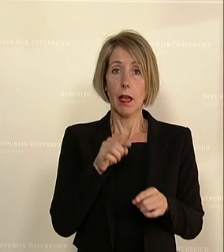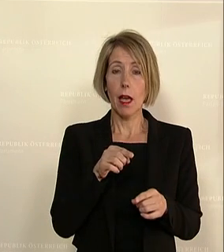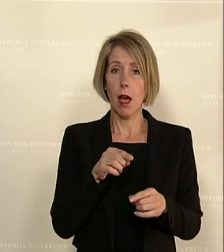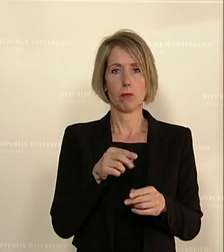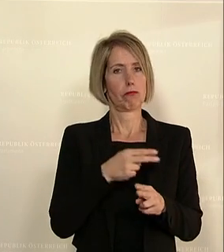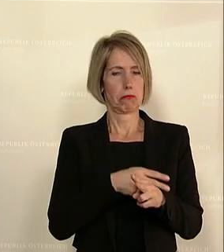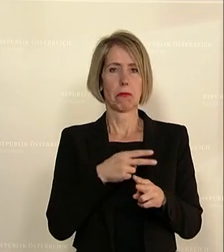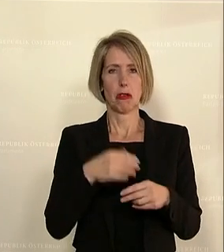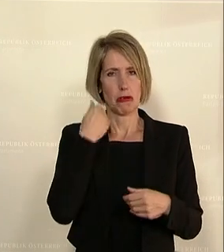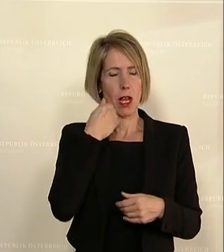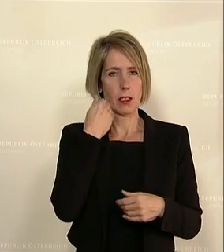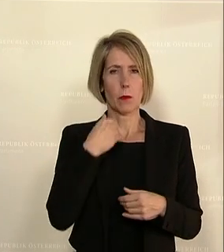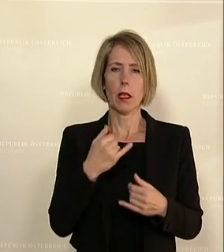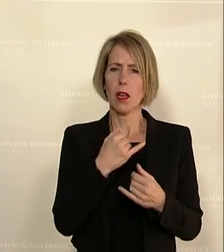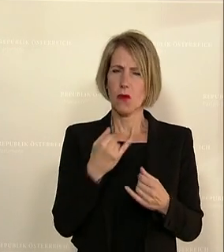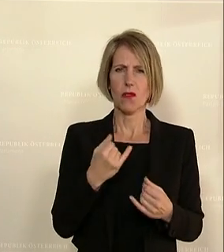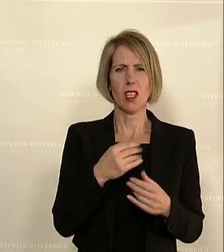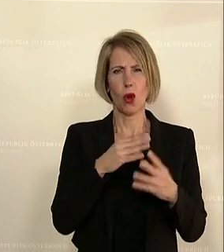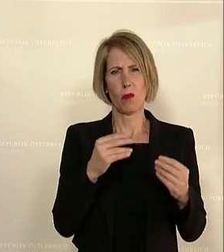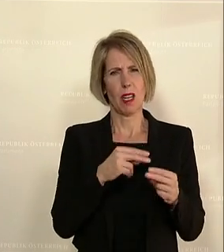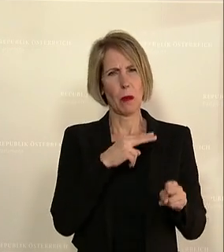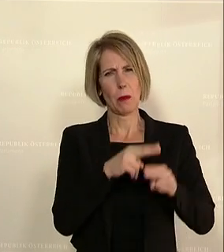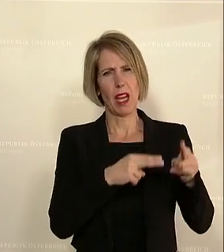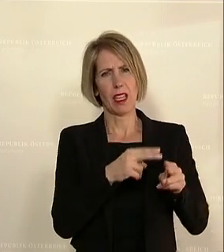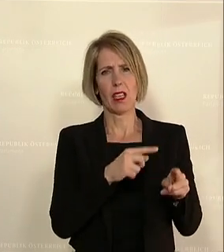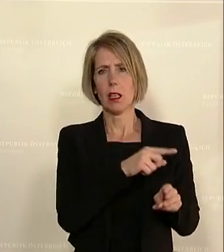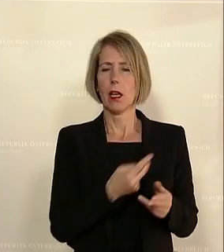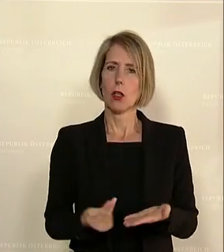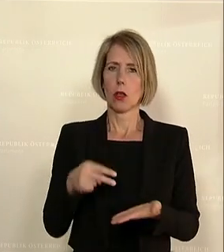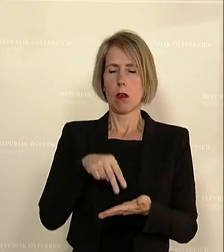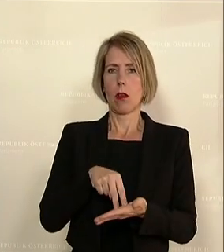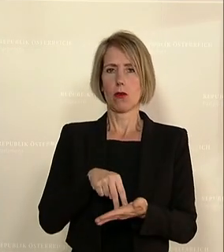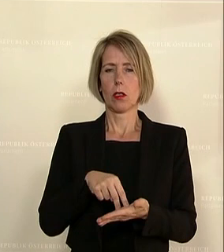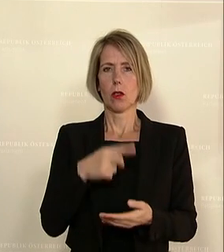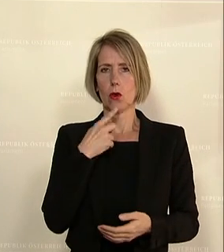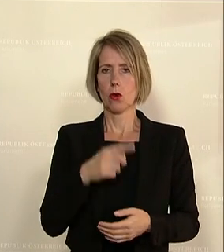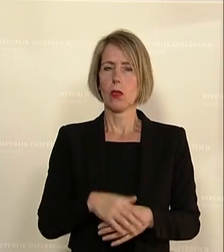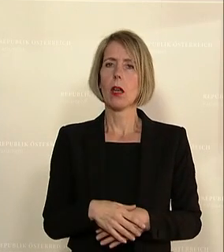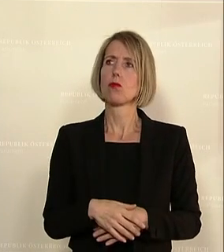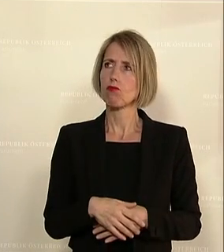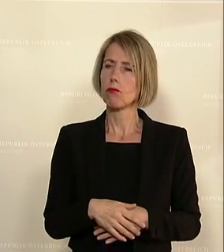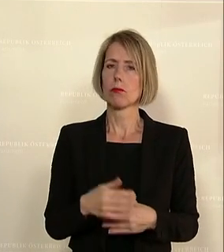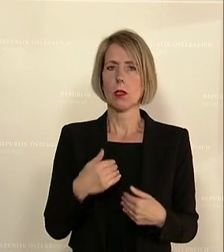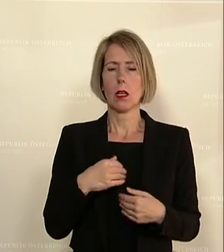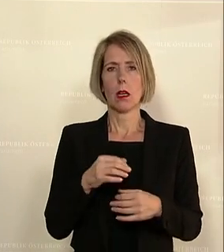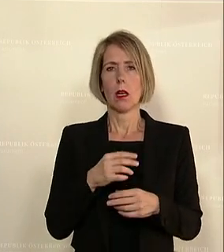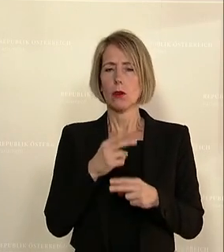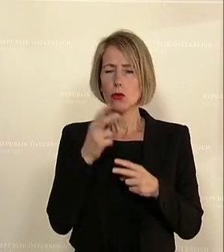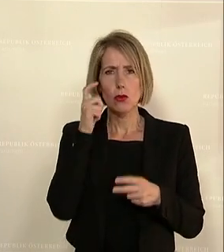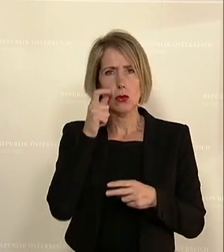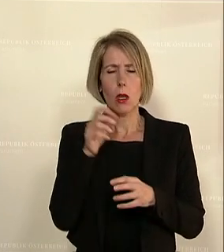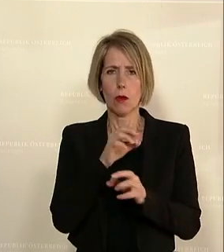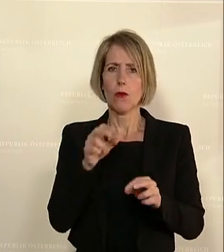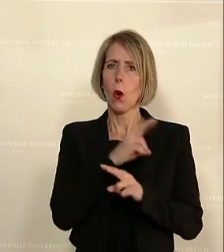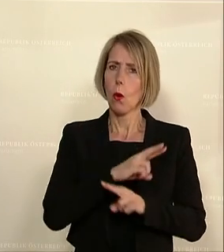und Weise, wie die Rumänen behandelt wurden, stellt er sich hin und sagt, er wird jetzt ganz sicher für Ruhe in seinem Land sorgen. Er